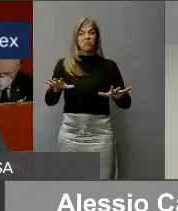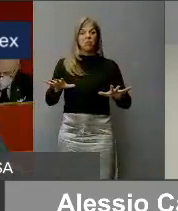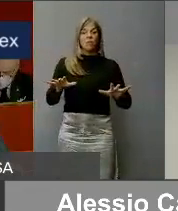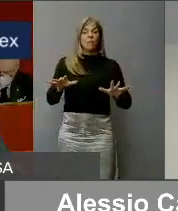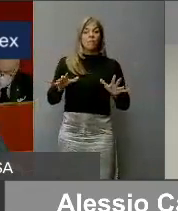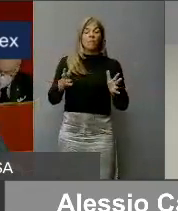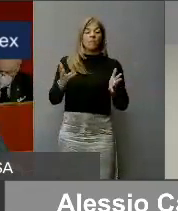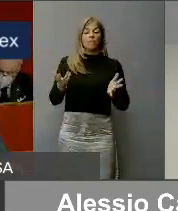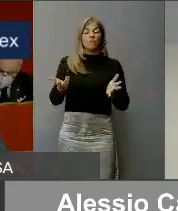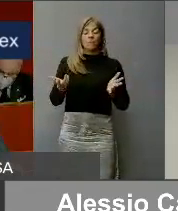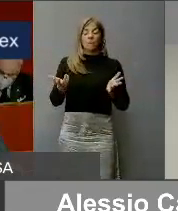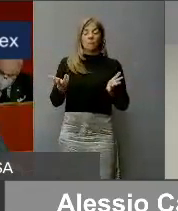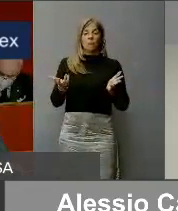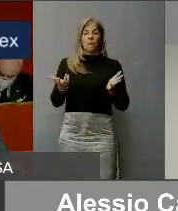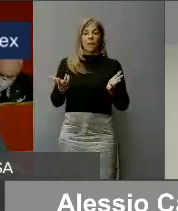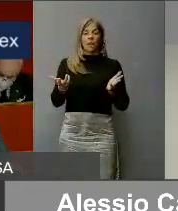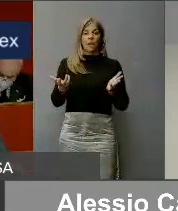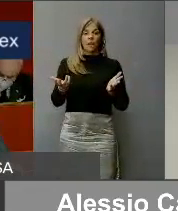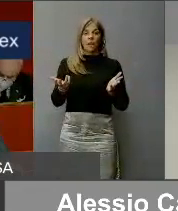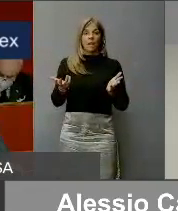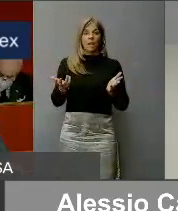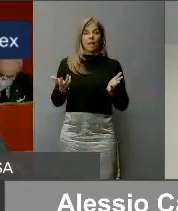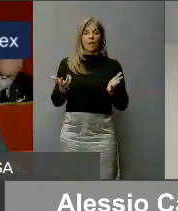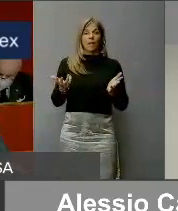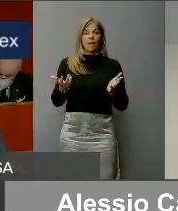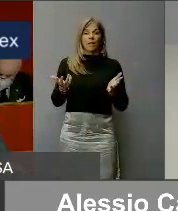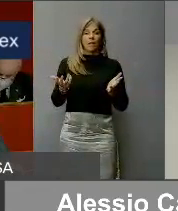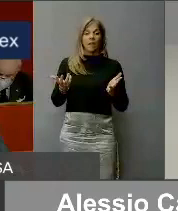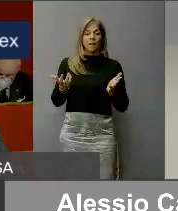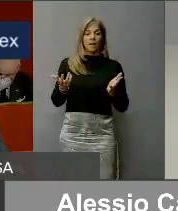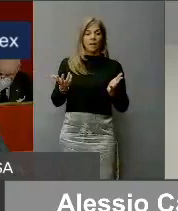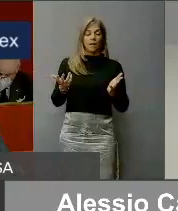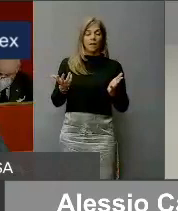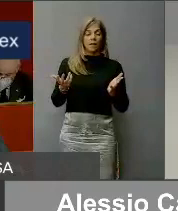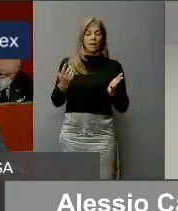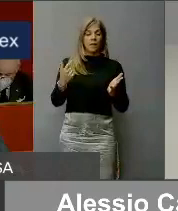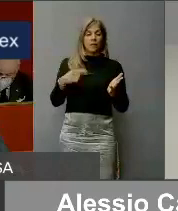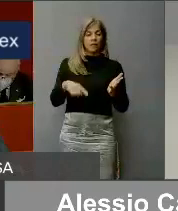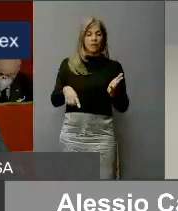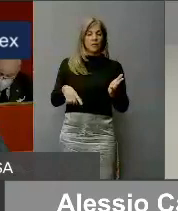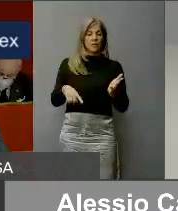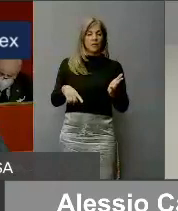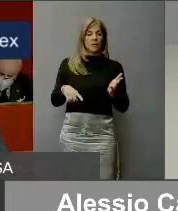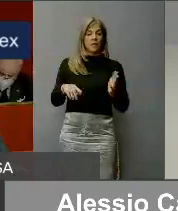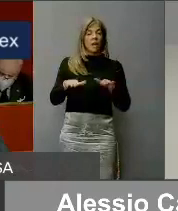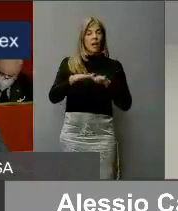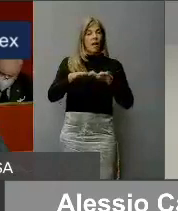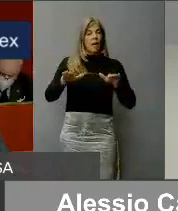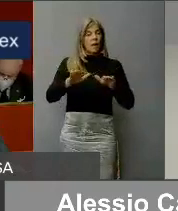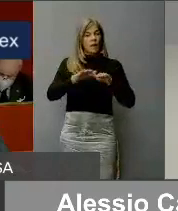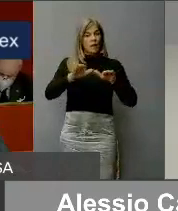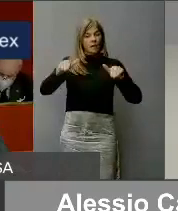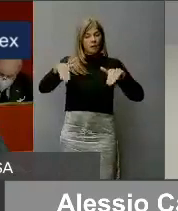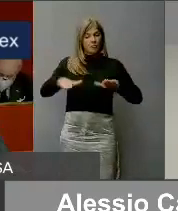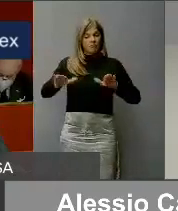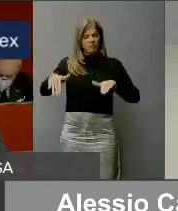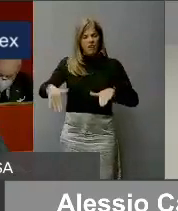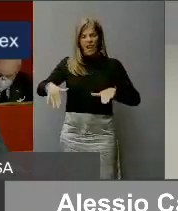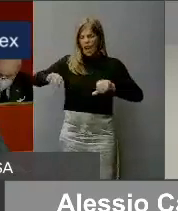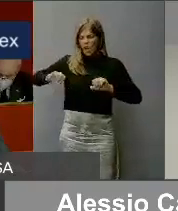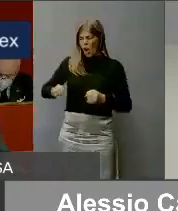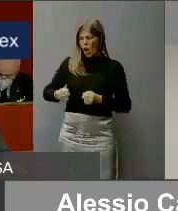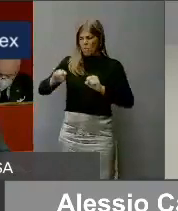la parte ii stellato di legno con il quale sono costruite le gradinate dove le persone dovrebbero sedersi